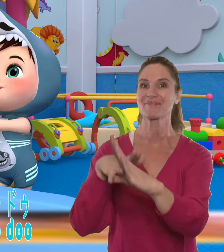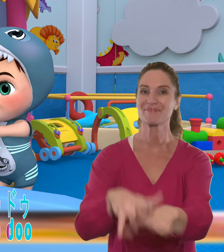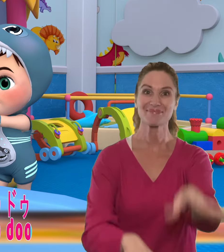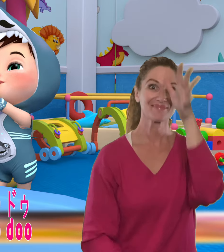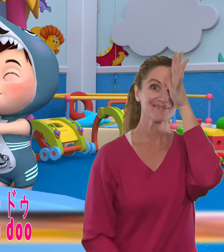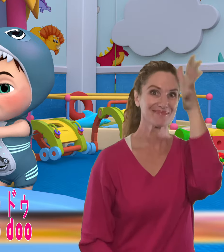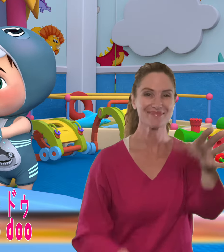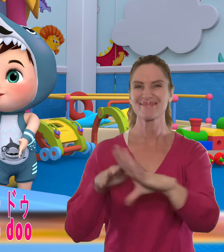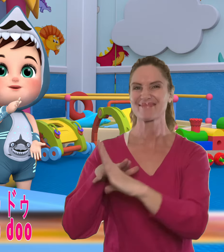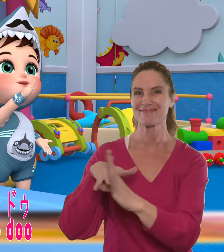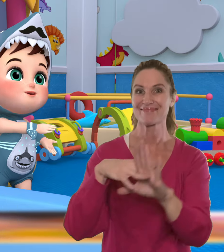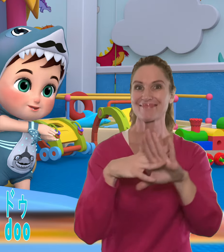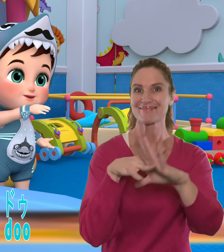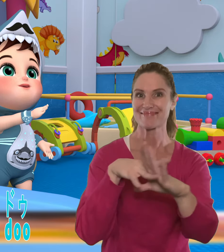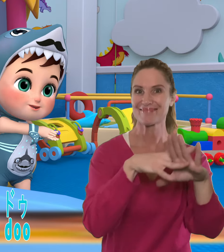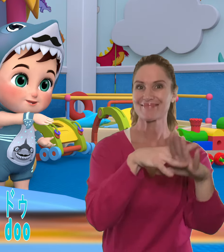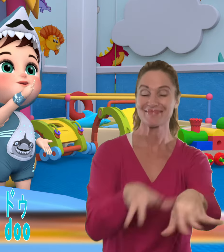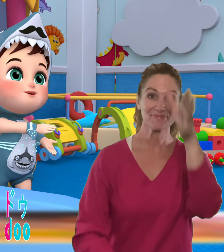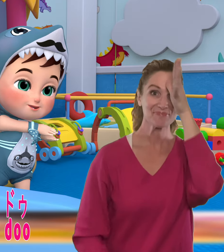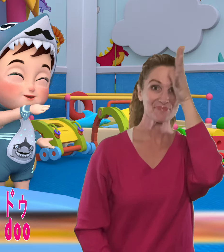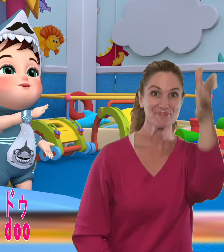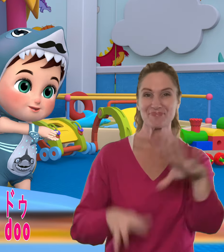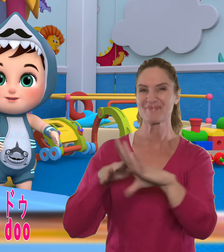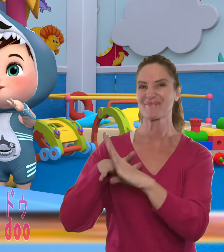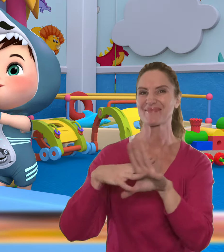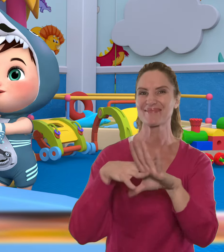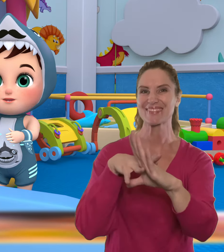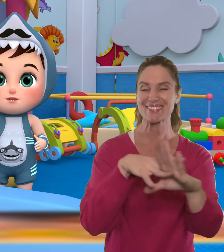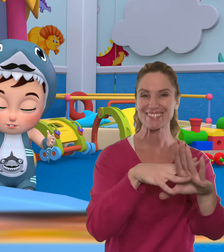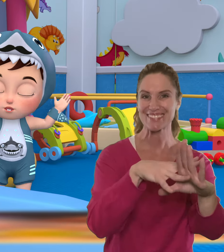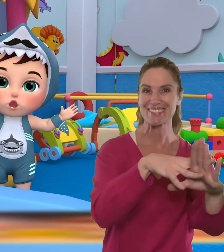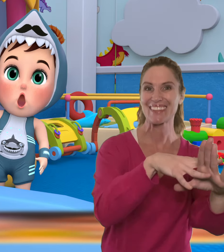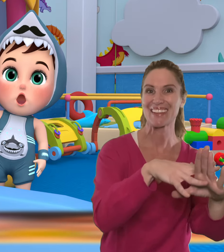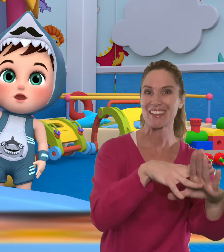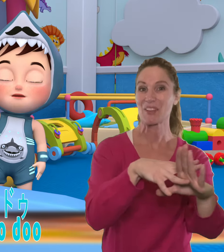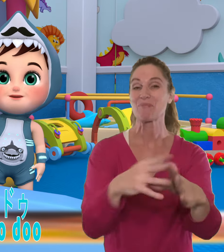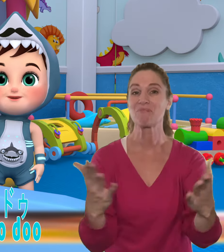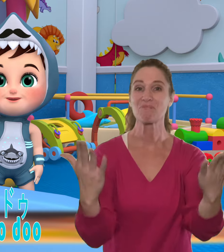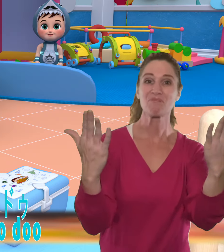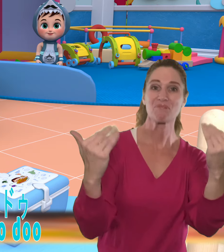おおじめおじめ